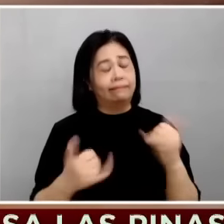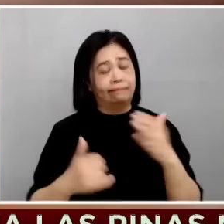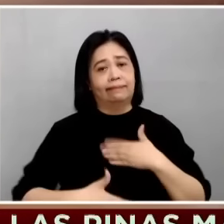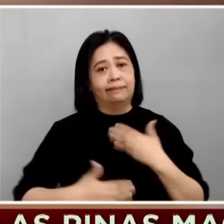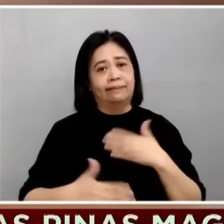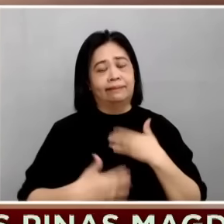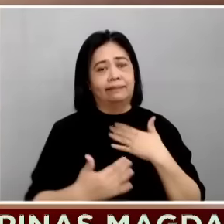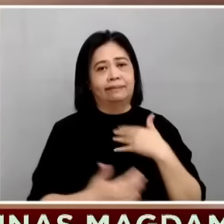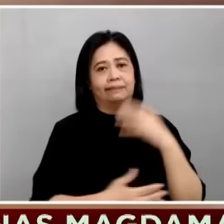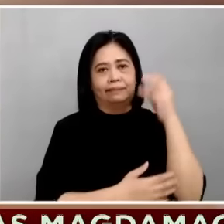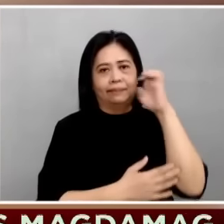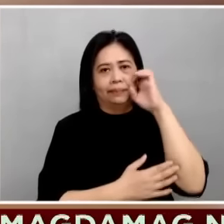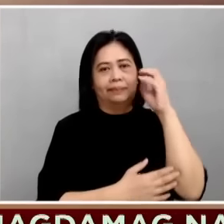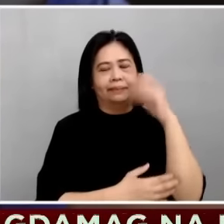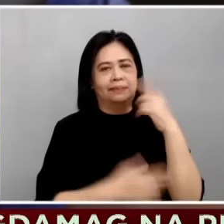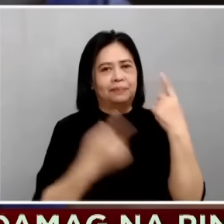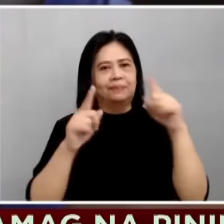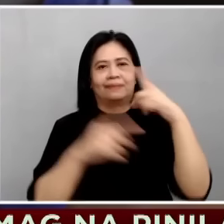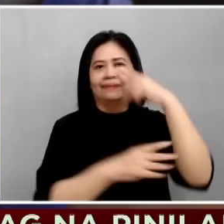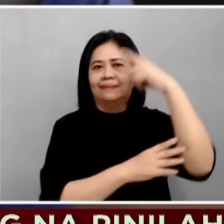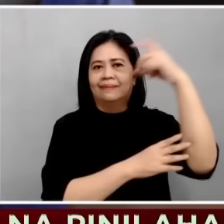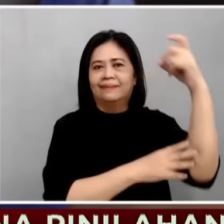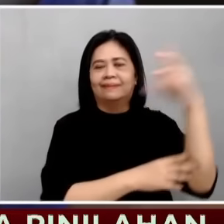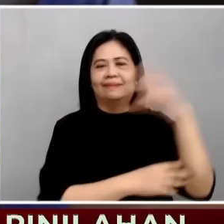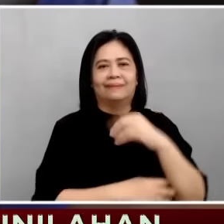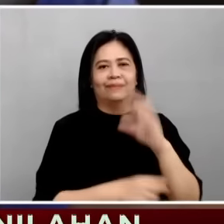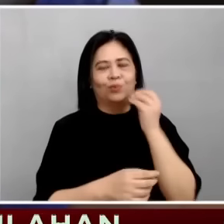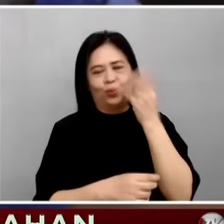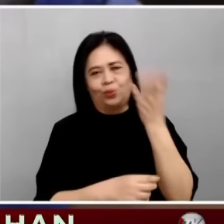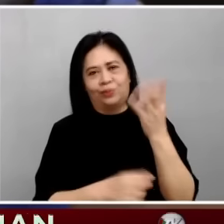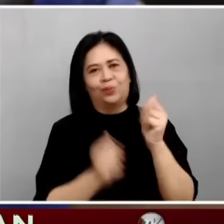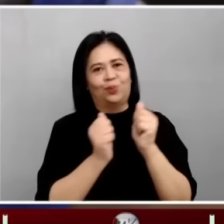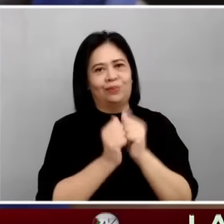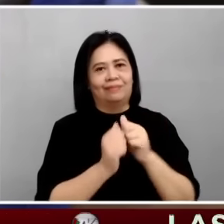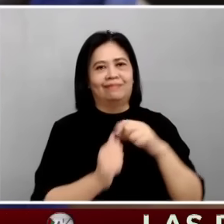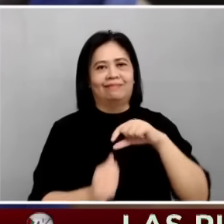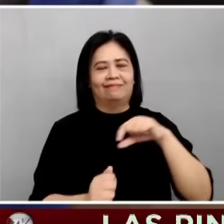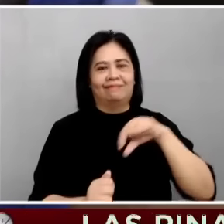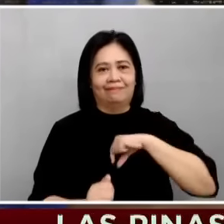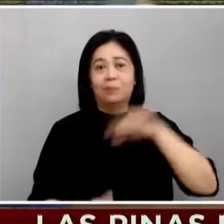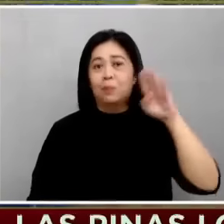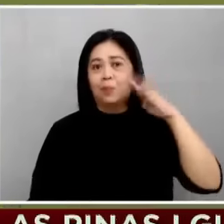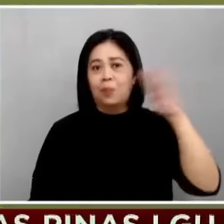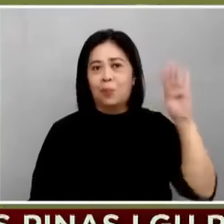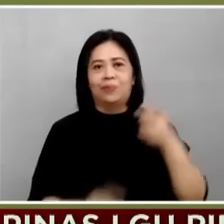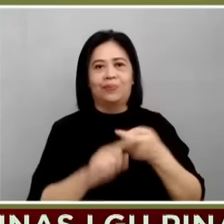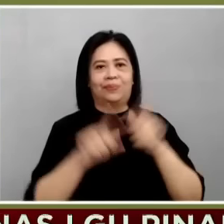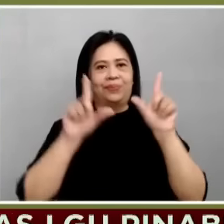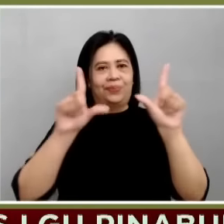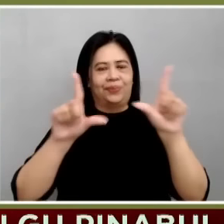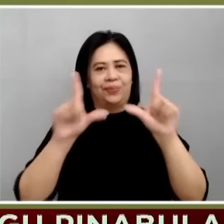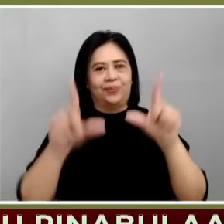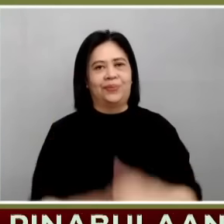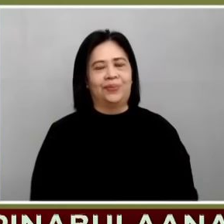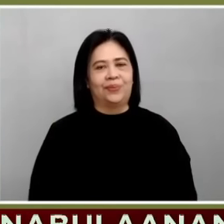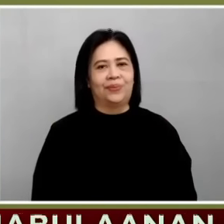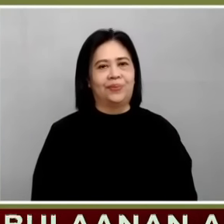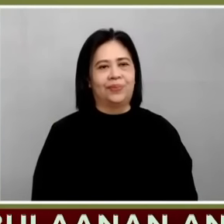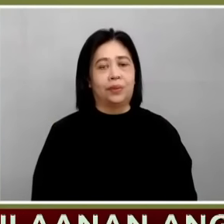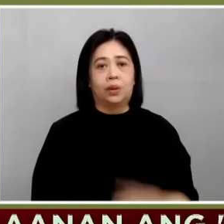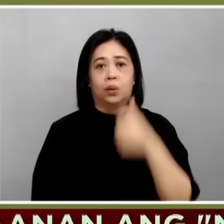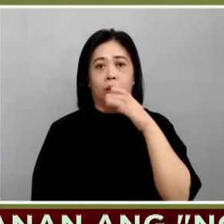na natupad na ang Olympic dream at makakauwi siya ng bronze medal mula sa Tokyo. Sa women's